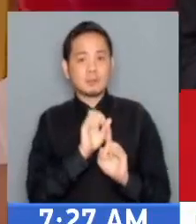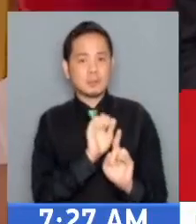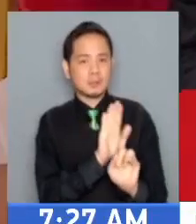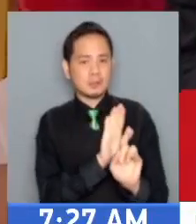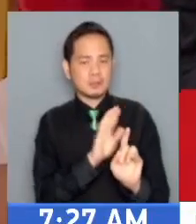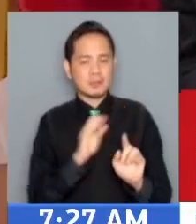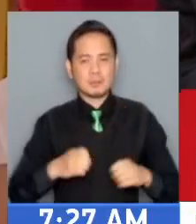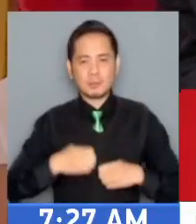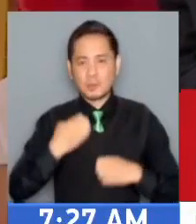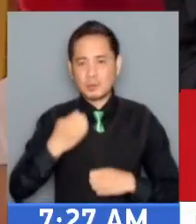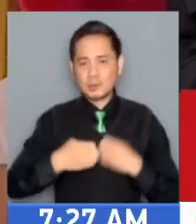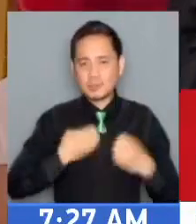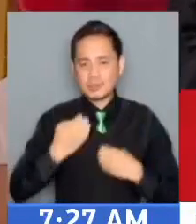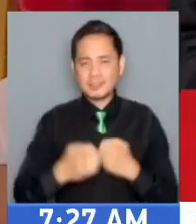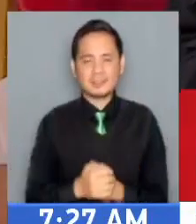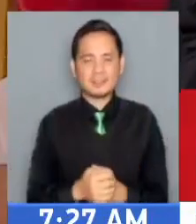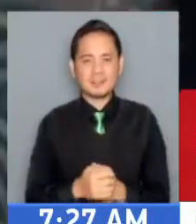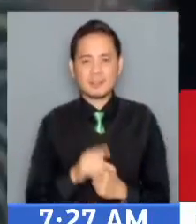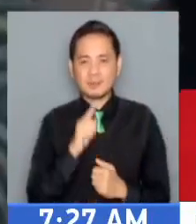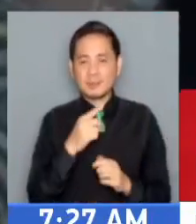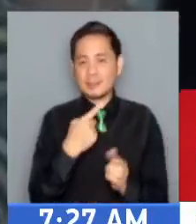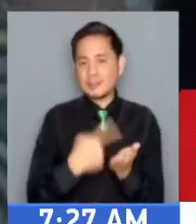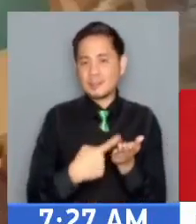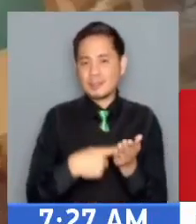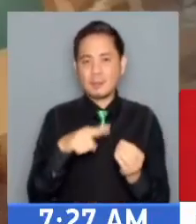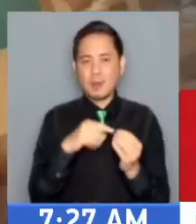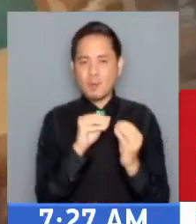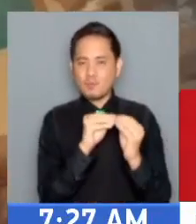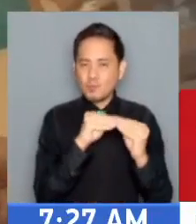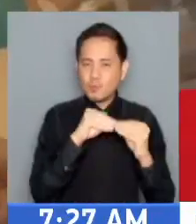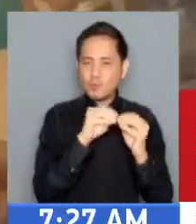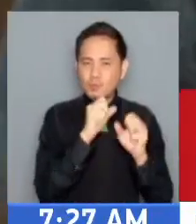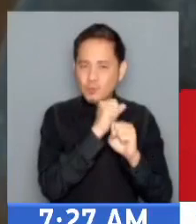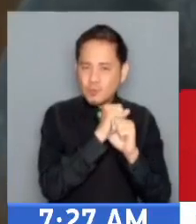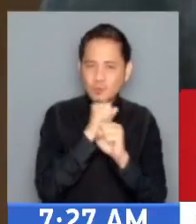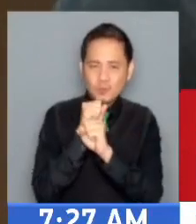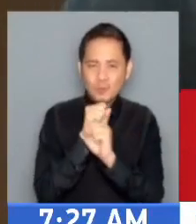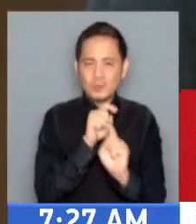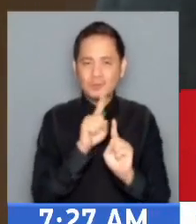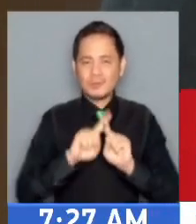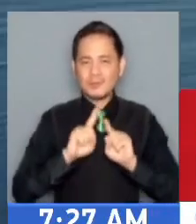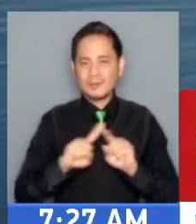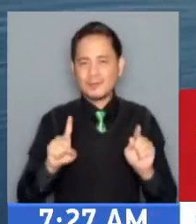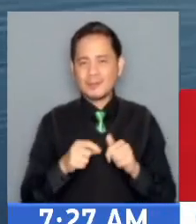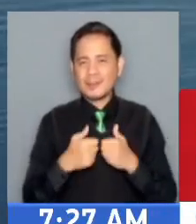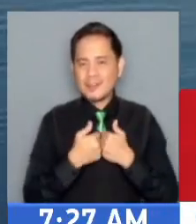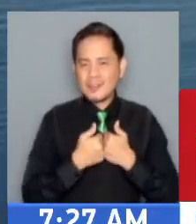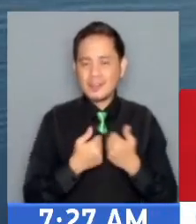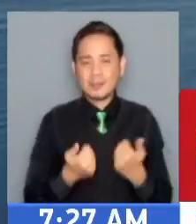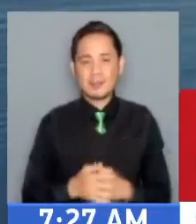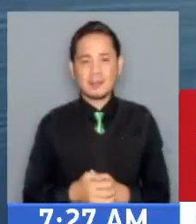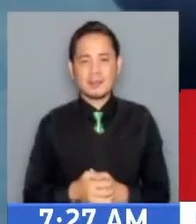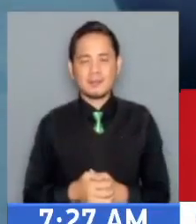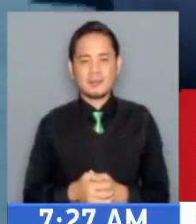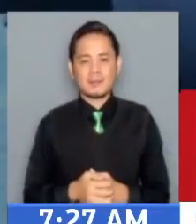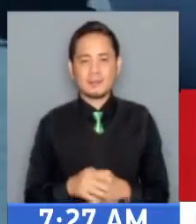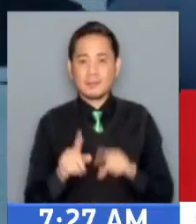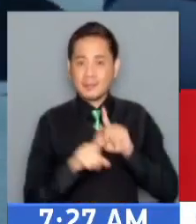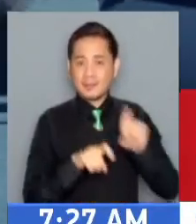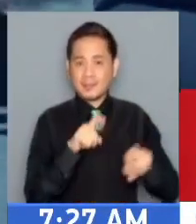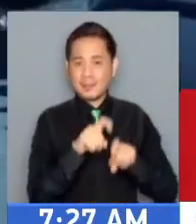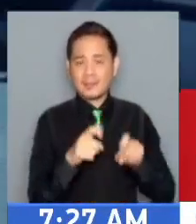intense kissing at romantic scenes sa serye. Dumaan daw sila ni Jody Santa Maria sa Sensuality Workshop